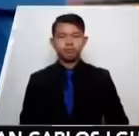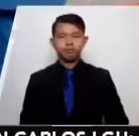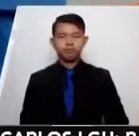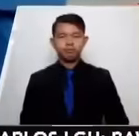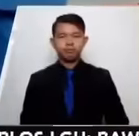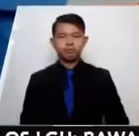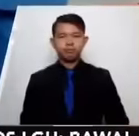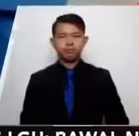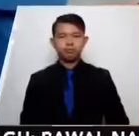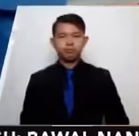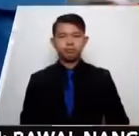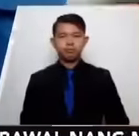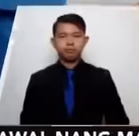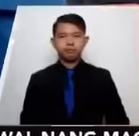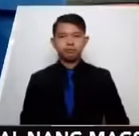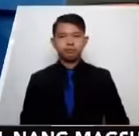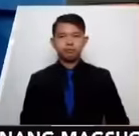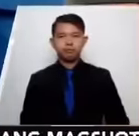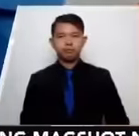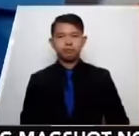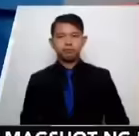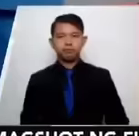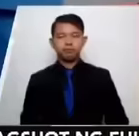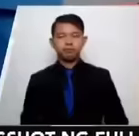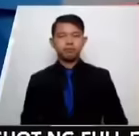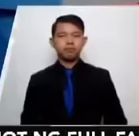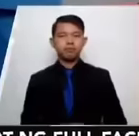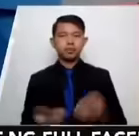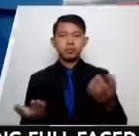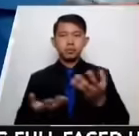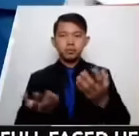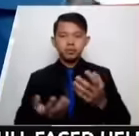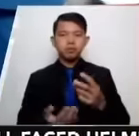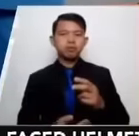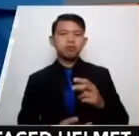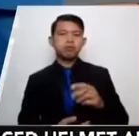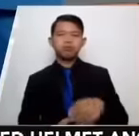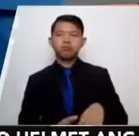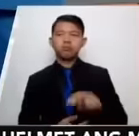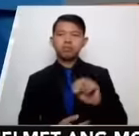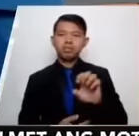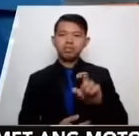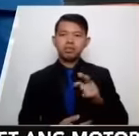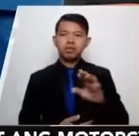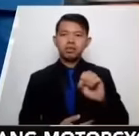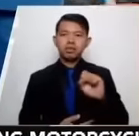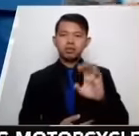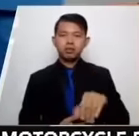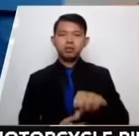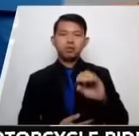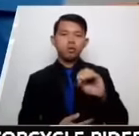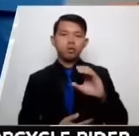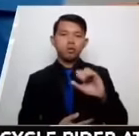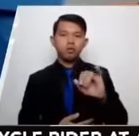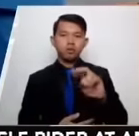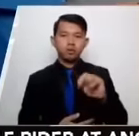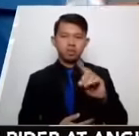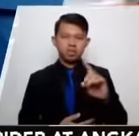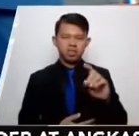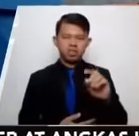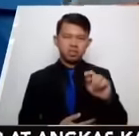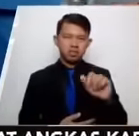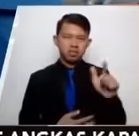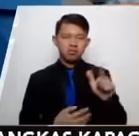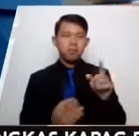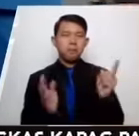Matapos aprubahan sa San Carlos Negros Occidental ang kautusan na hindi na pwedeng gamitin ng mga motorcycle rider ang full face helmet,